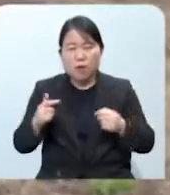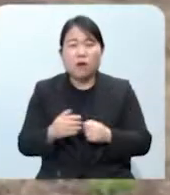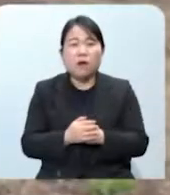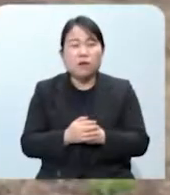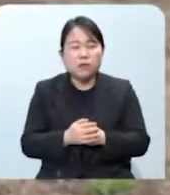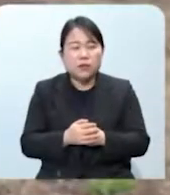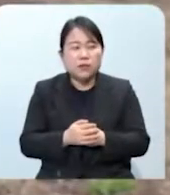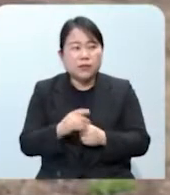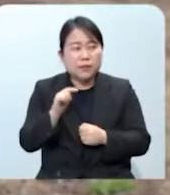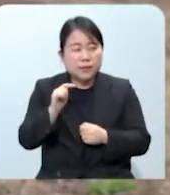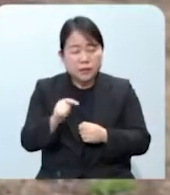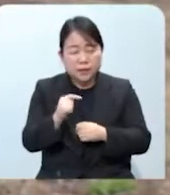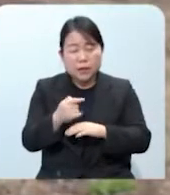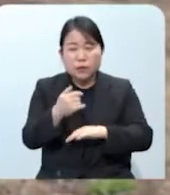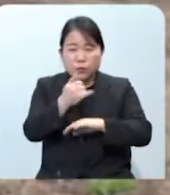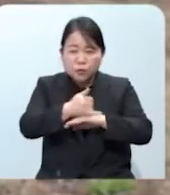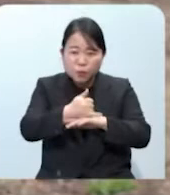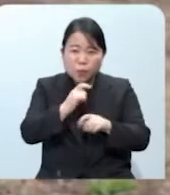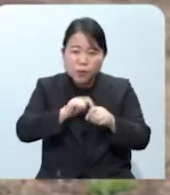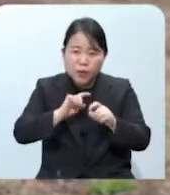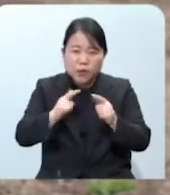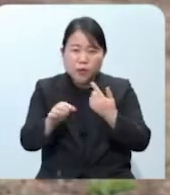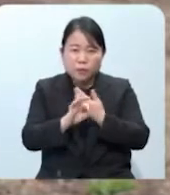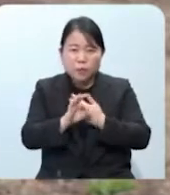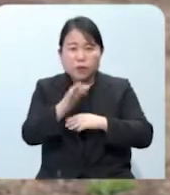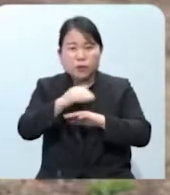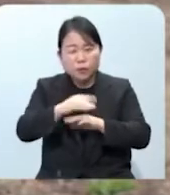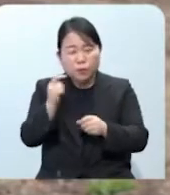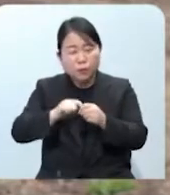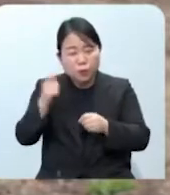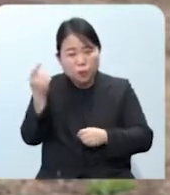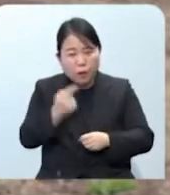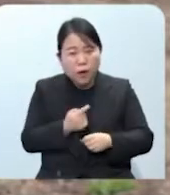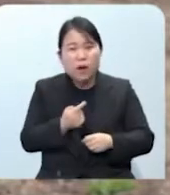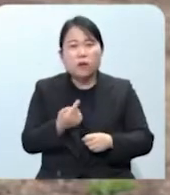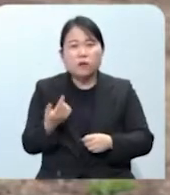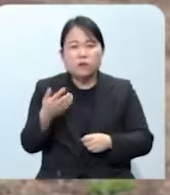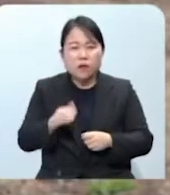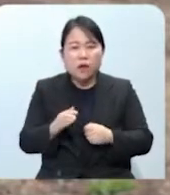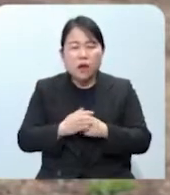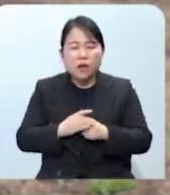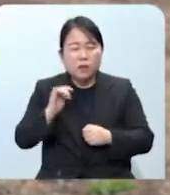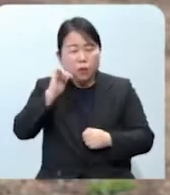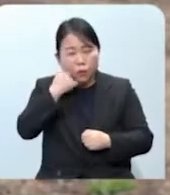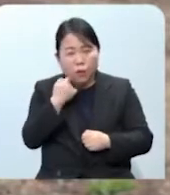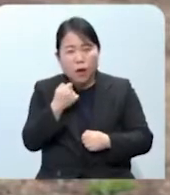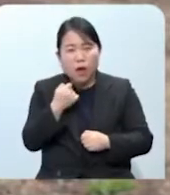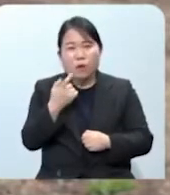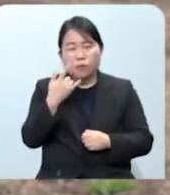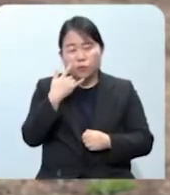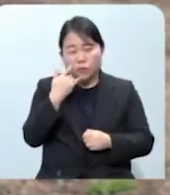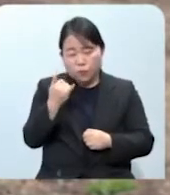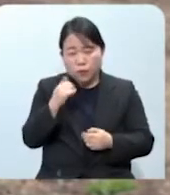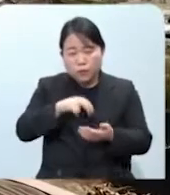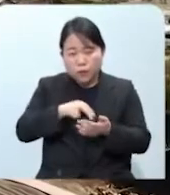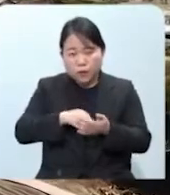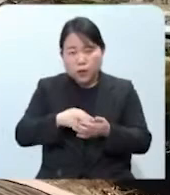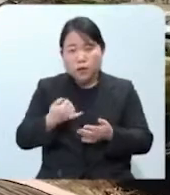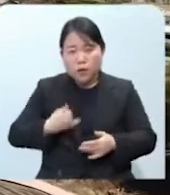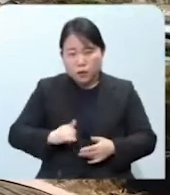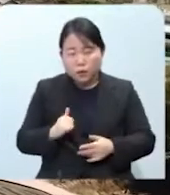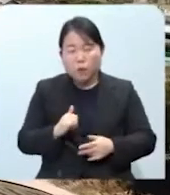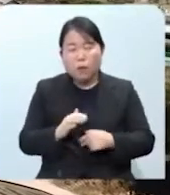기능 애청자들의 그 큰 어려움 이라고 할 수 있는 자녀의 학교 문제와 주택 문제를 동시에 해결할 수 있는